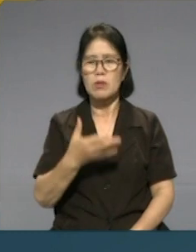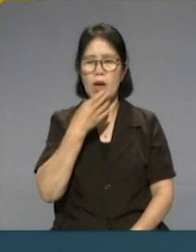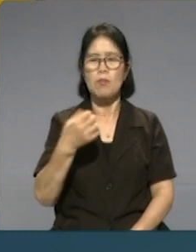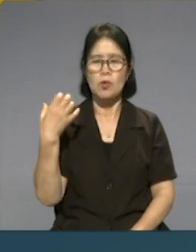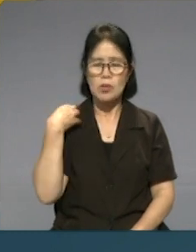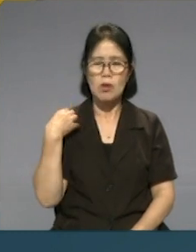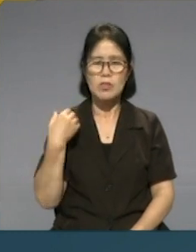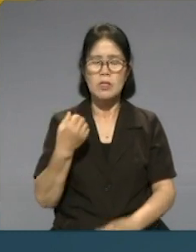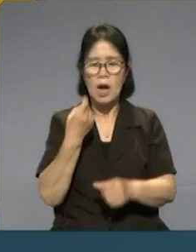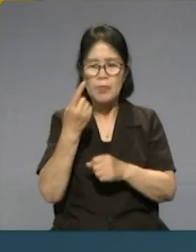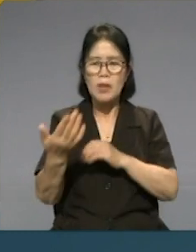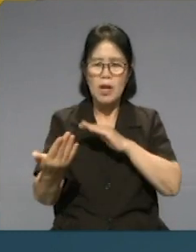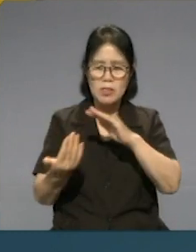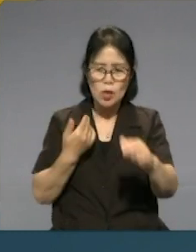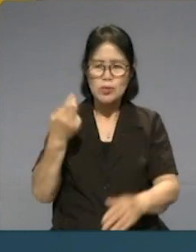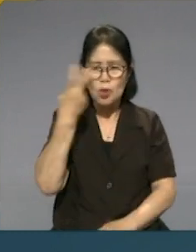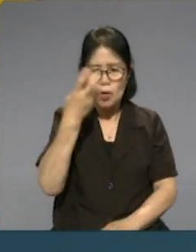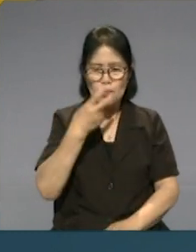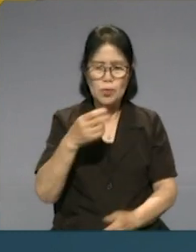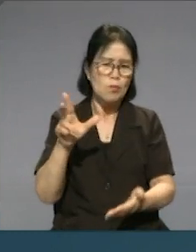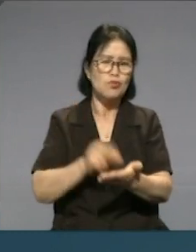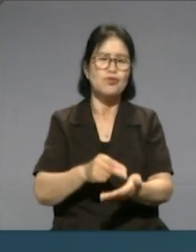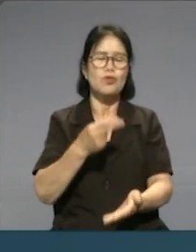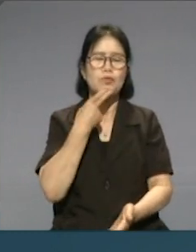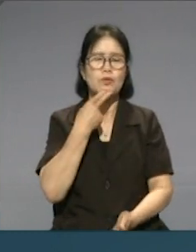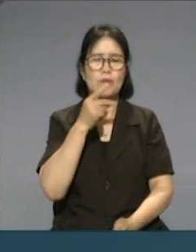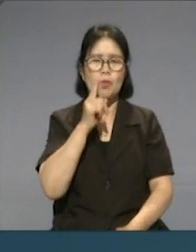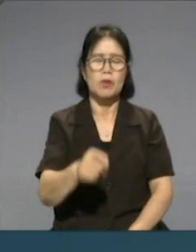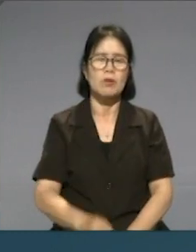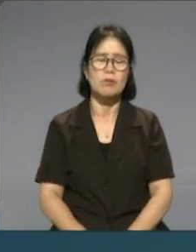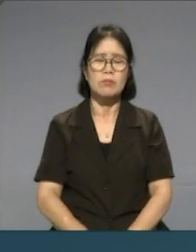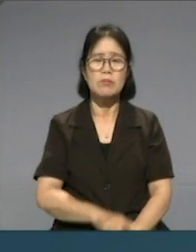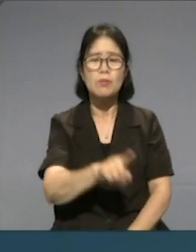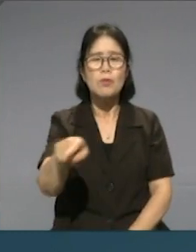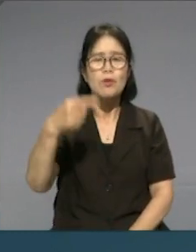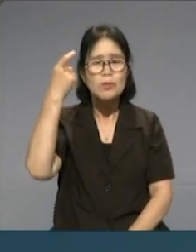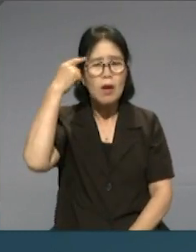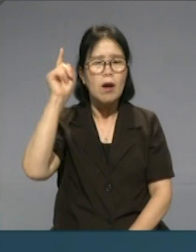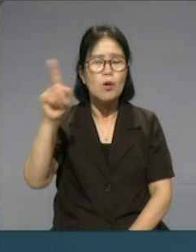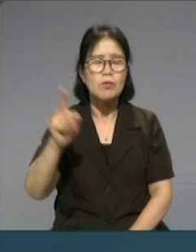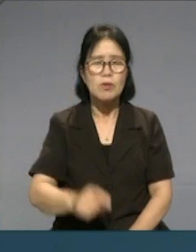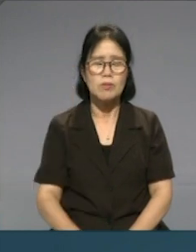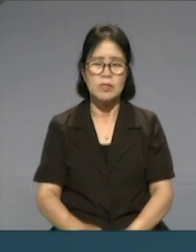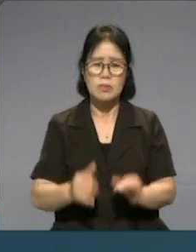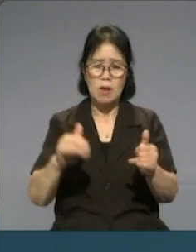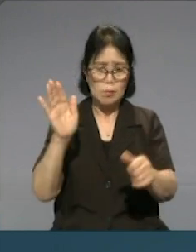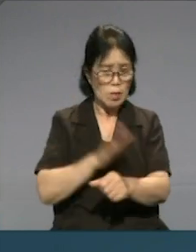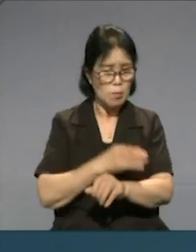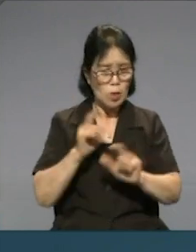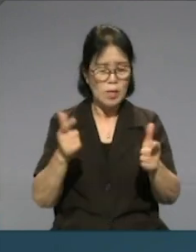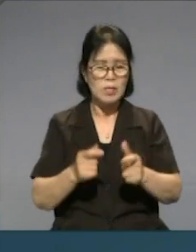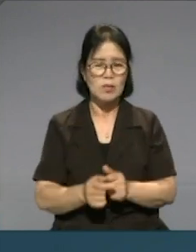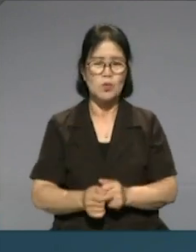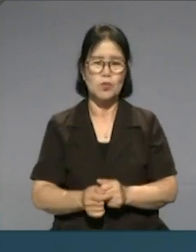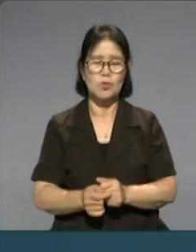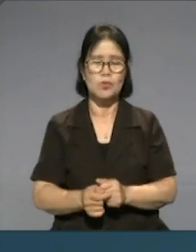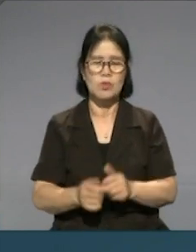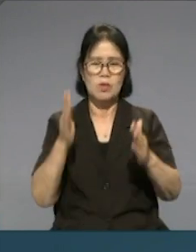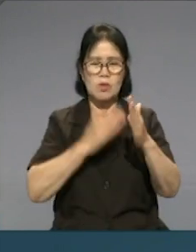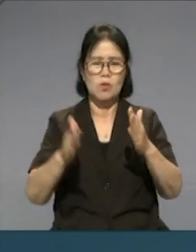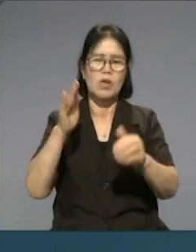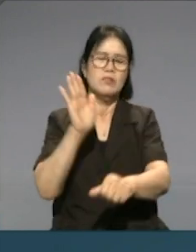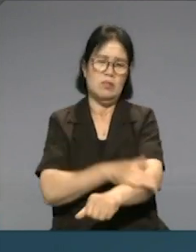점검에서 문제없었다 항변합니다. 어떻게 생각하십니까? 이쯤 되면 인재 아닌 관제란 지적 불가피하지